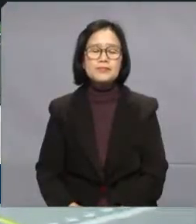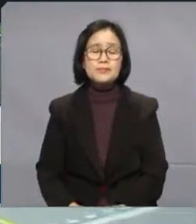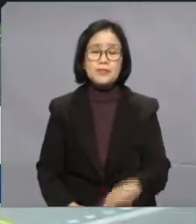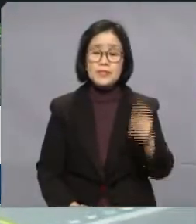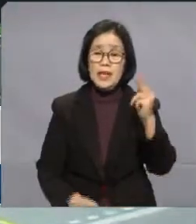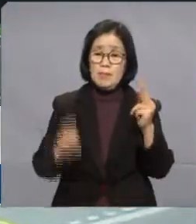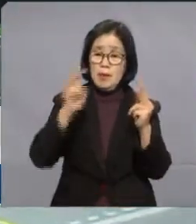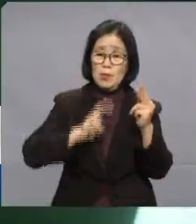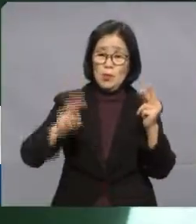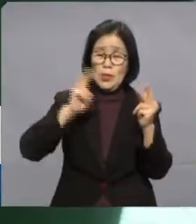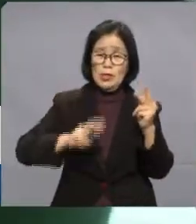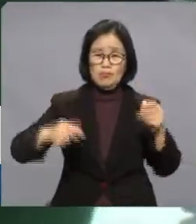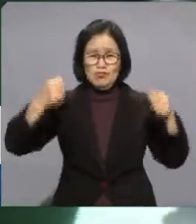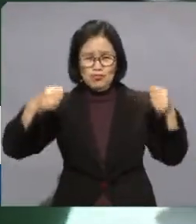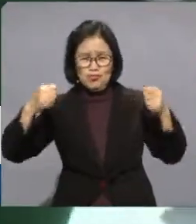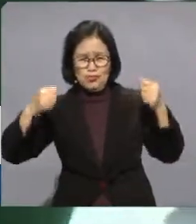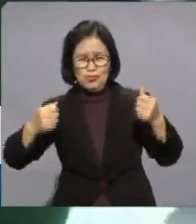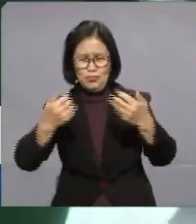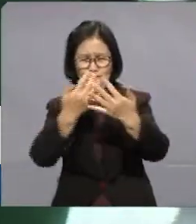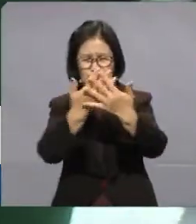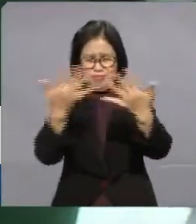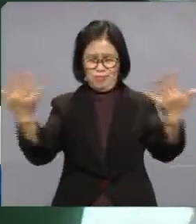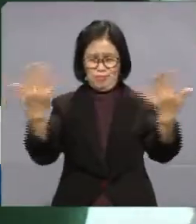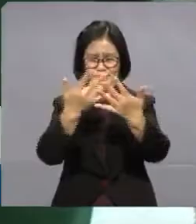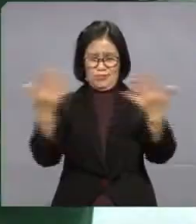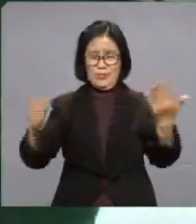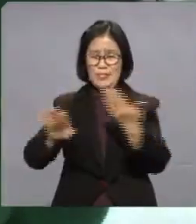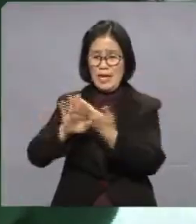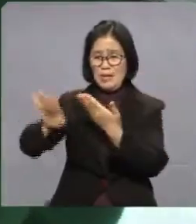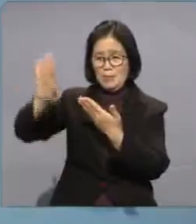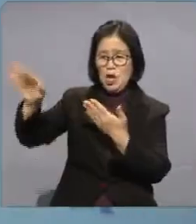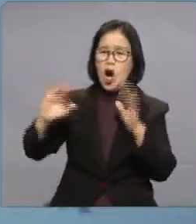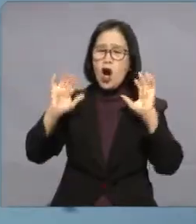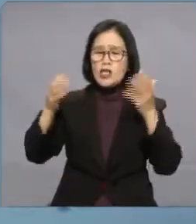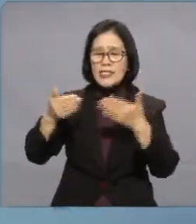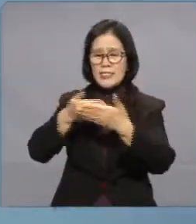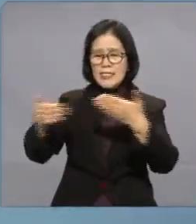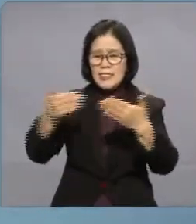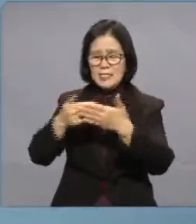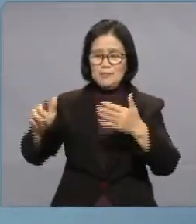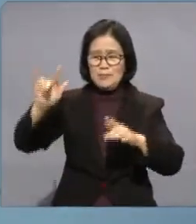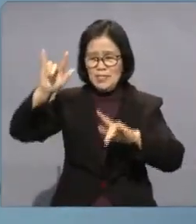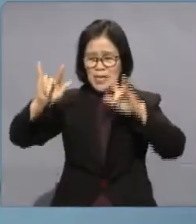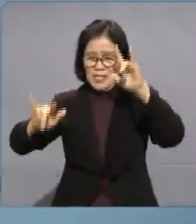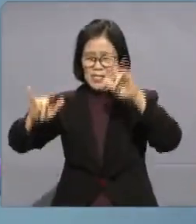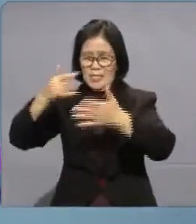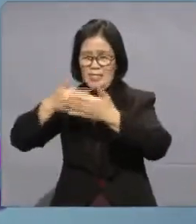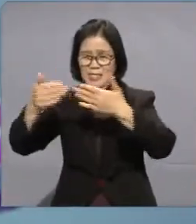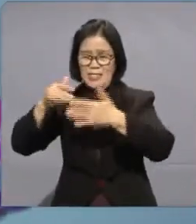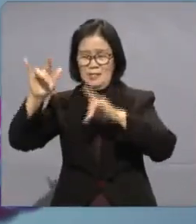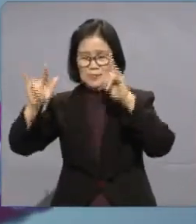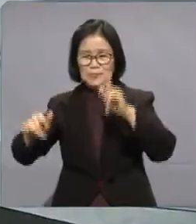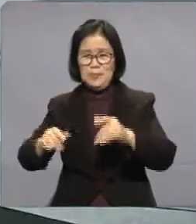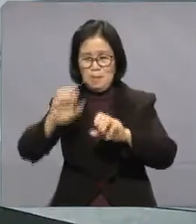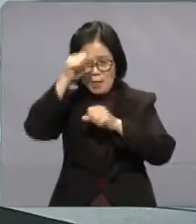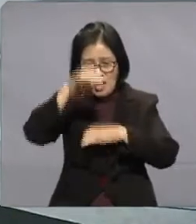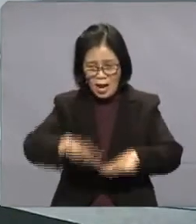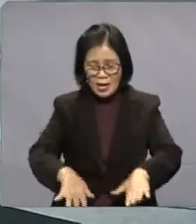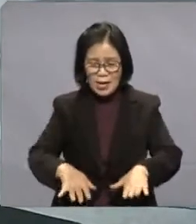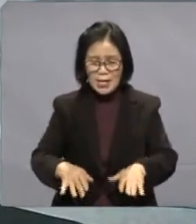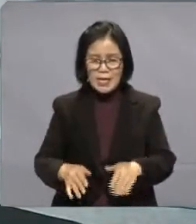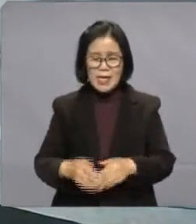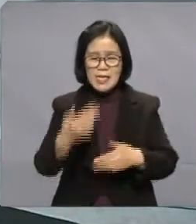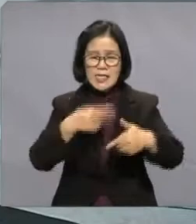K-POP 스타의 공연이 한쪽 벽면을 꽉 채우고 다른 벽면엔 어린이들이 그린 비행기가 떠다닙니다. 발 아래엔 생생하게